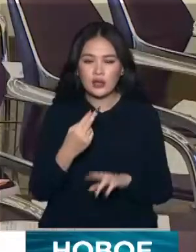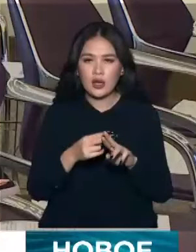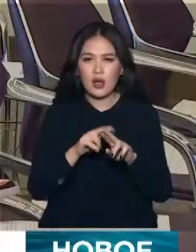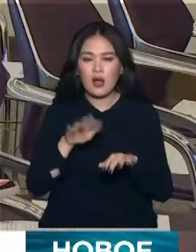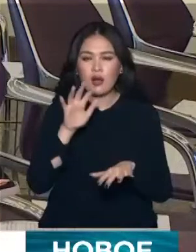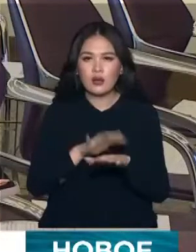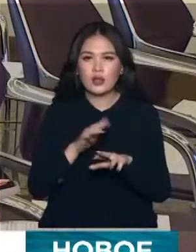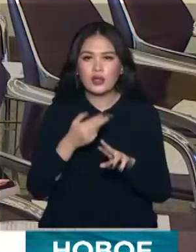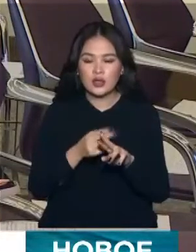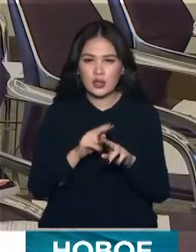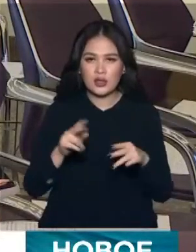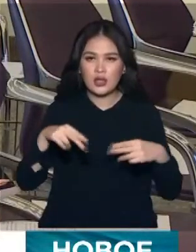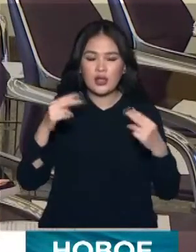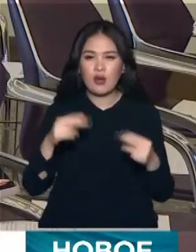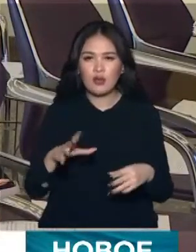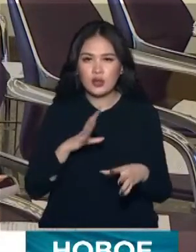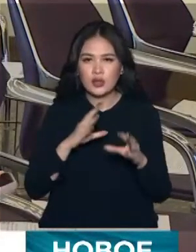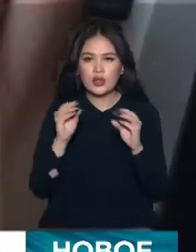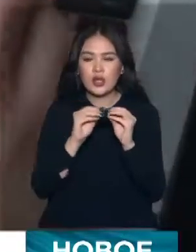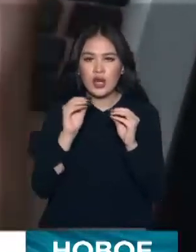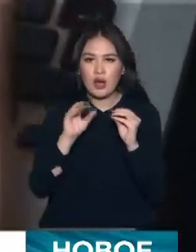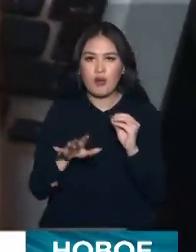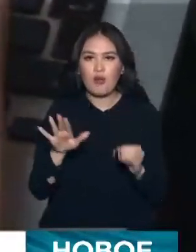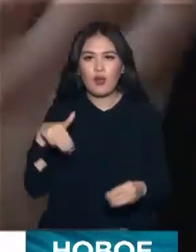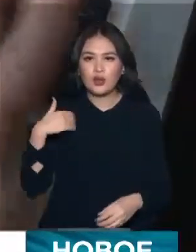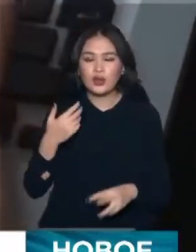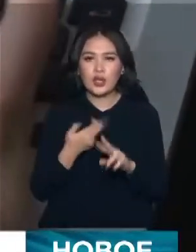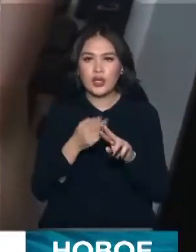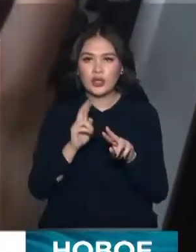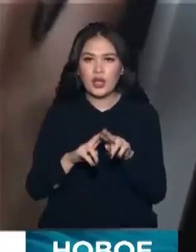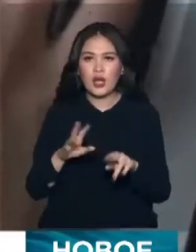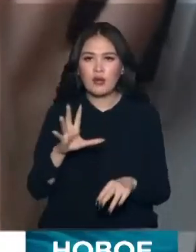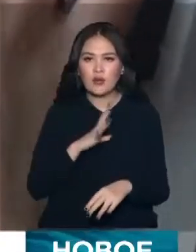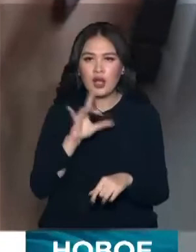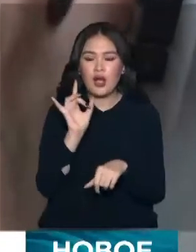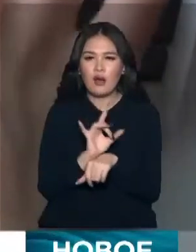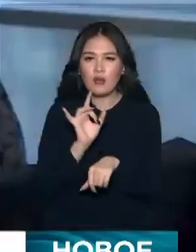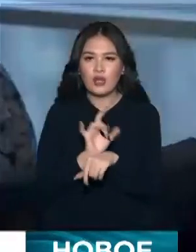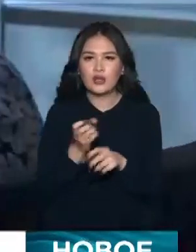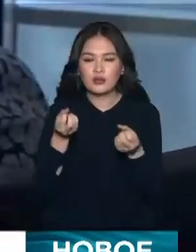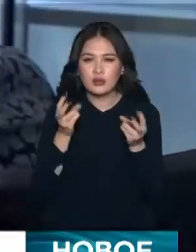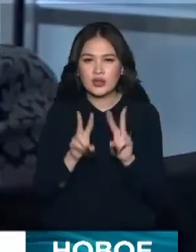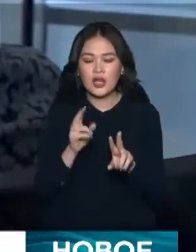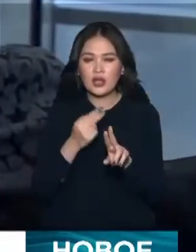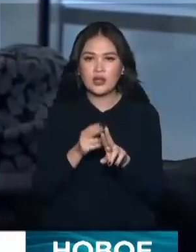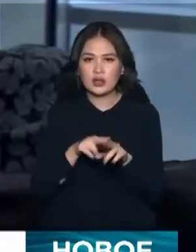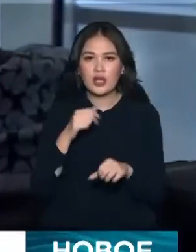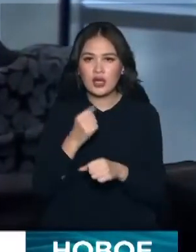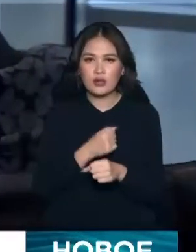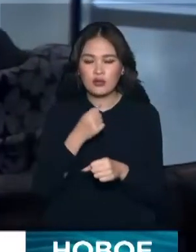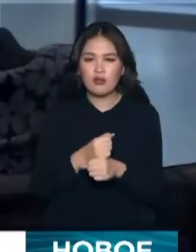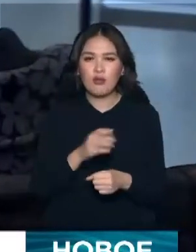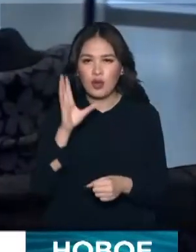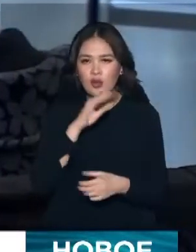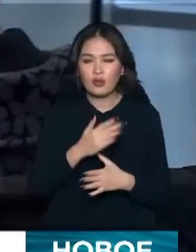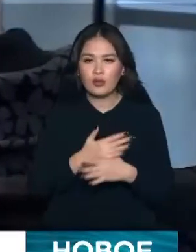которых зарегистрировались более 10 тысяч пользователей. Все они потенциальные жертвы обмана. Специалисты уверены, разработка поможет